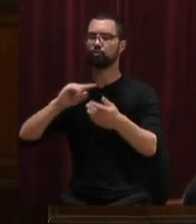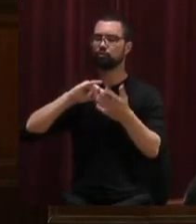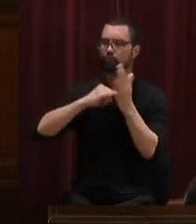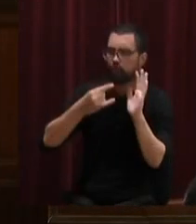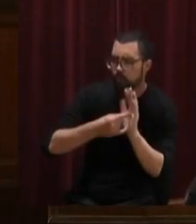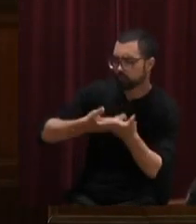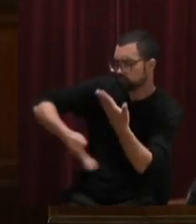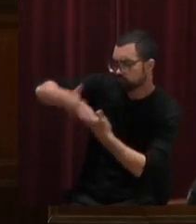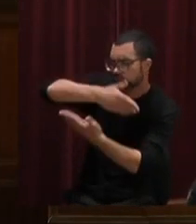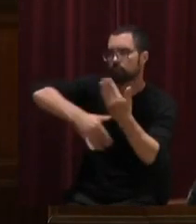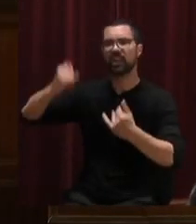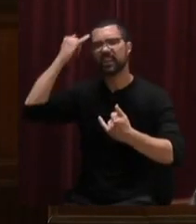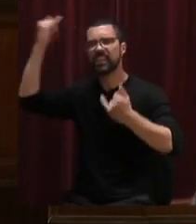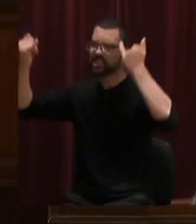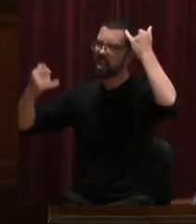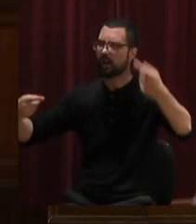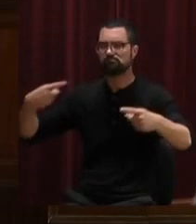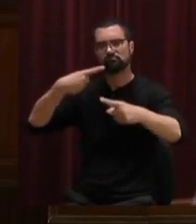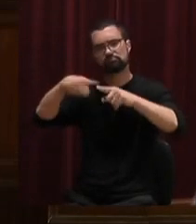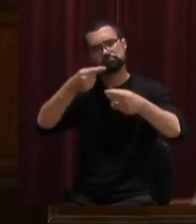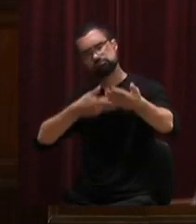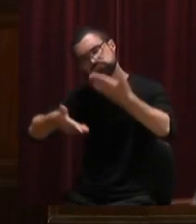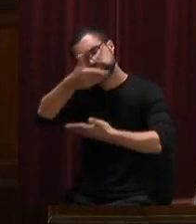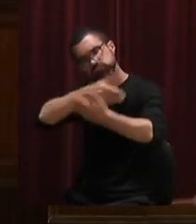amb una aspiració clara. L'objectiu de tot debat